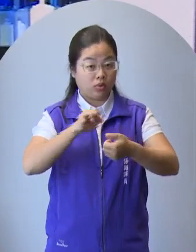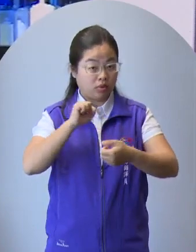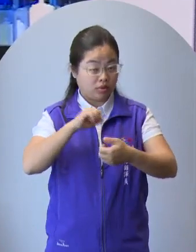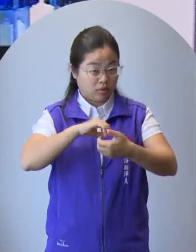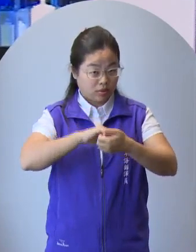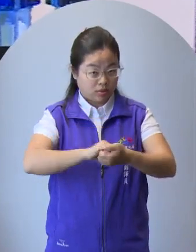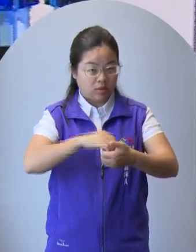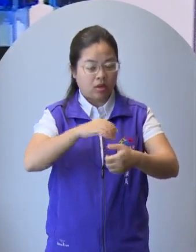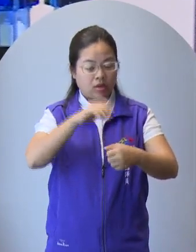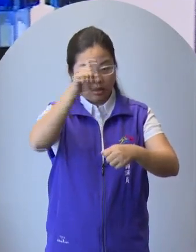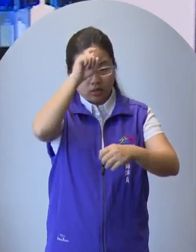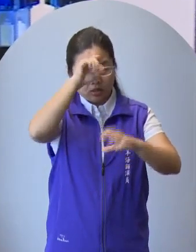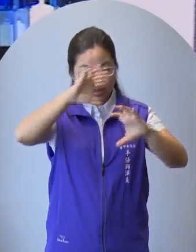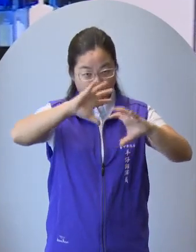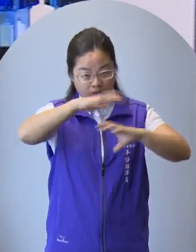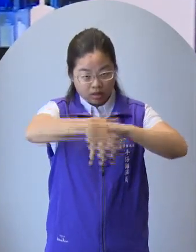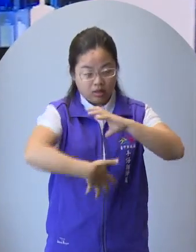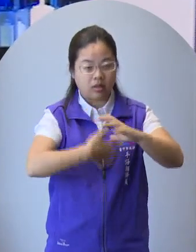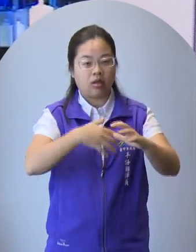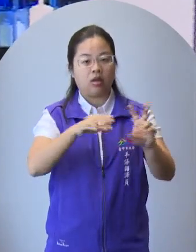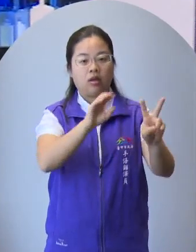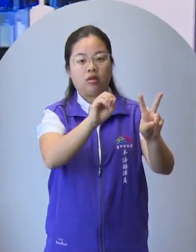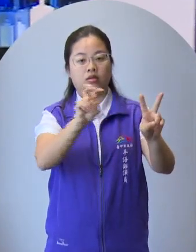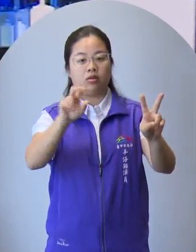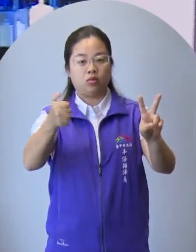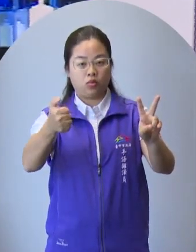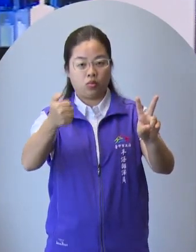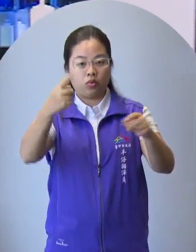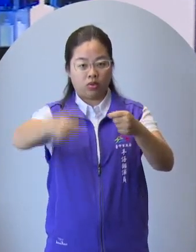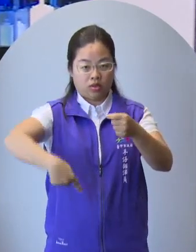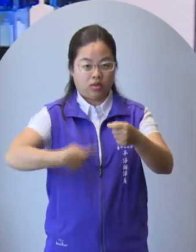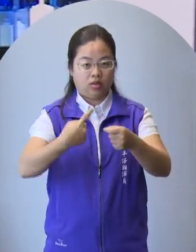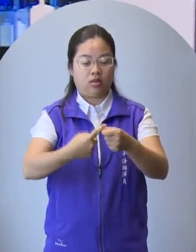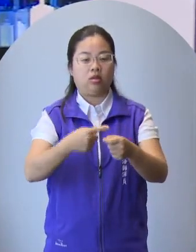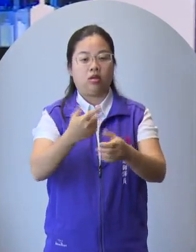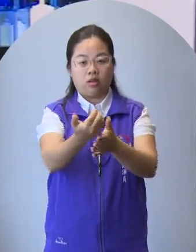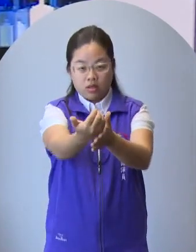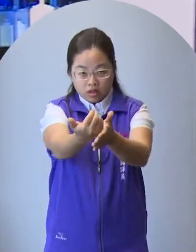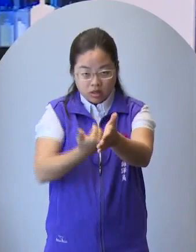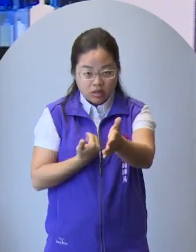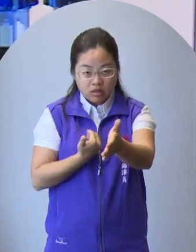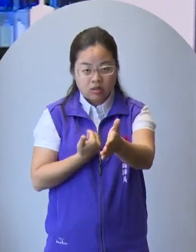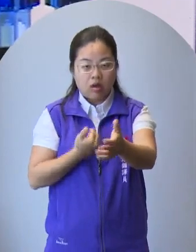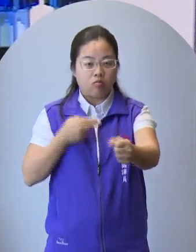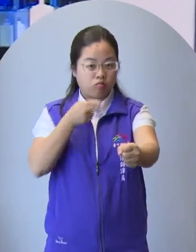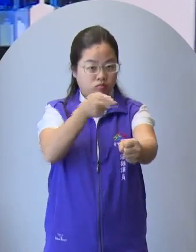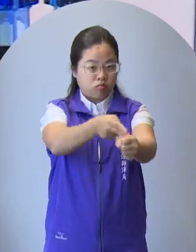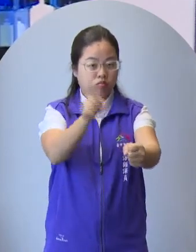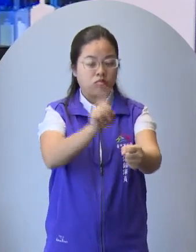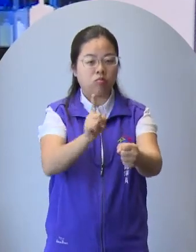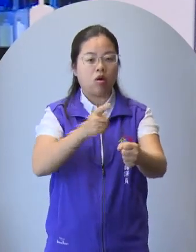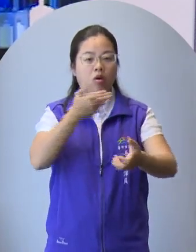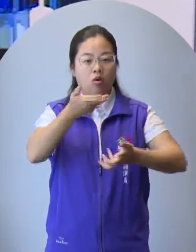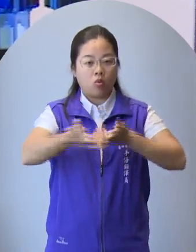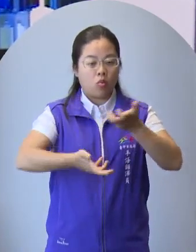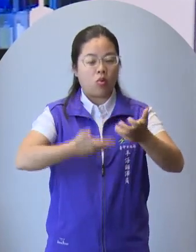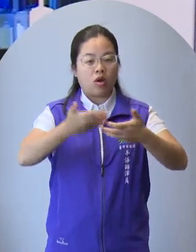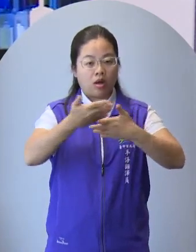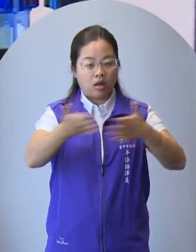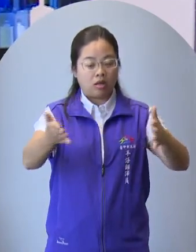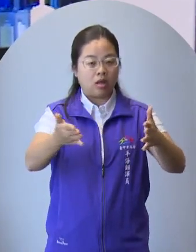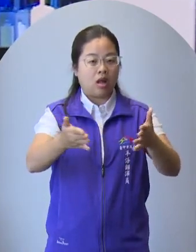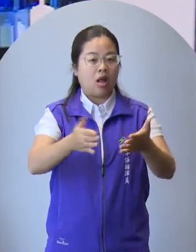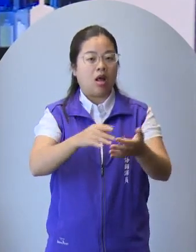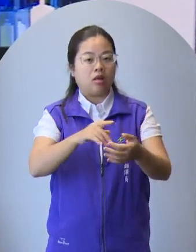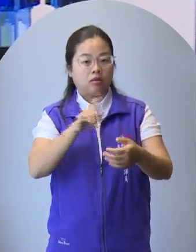全球在西元2050的时候呢，2050年前要达到温室气体